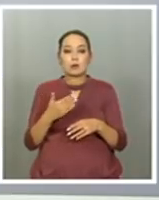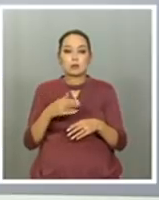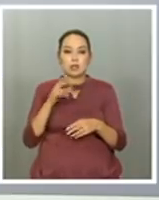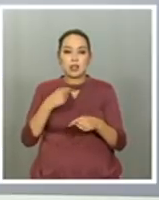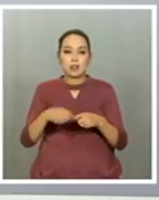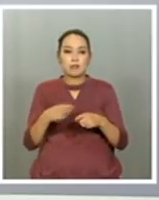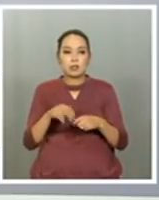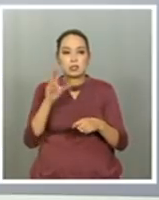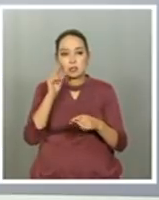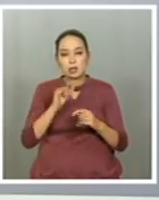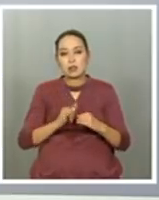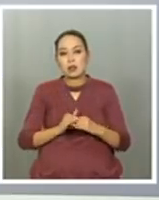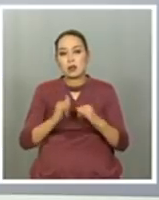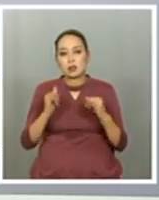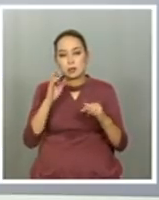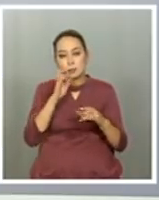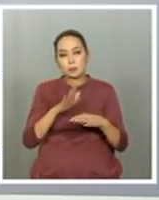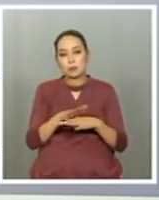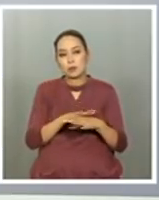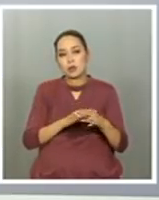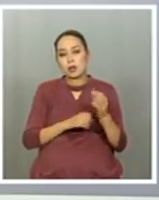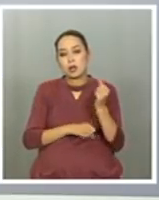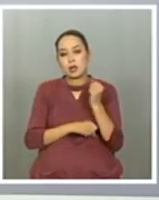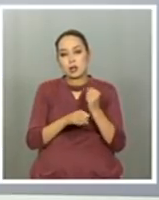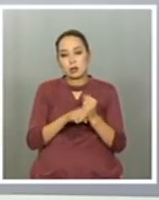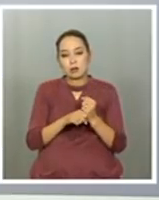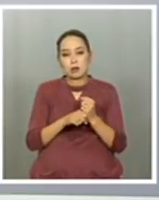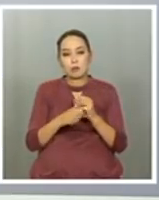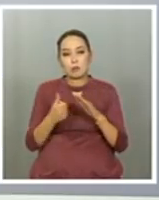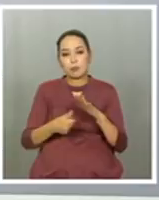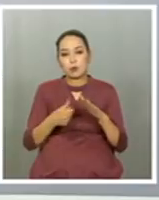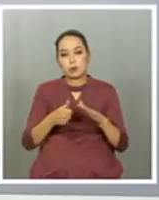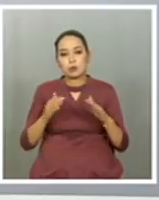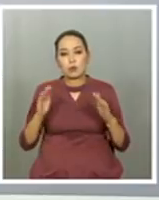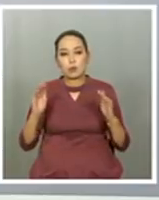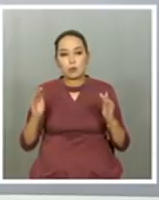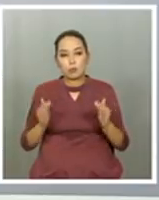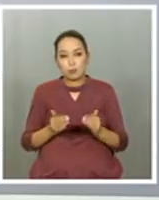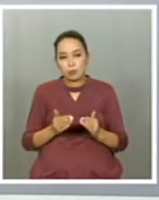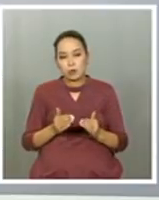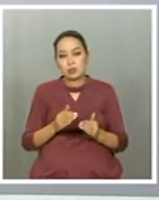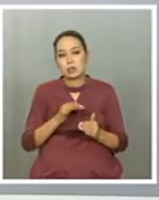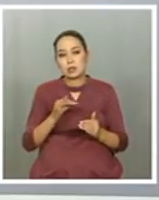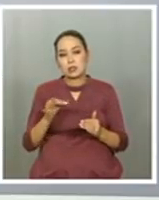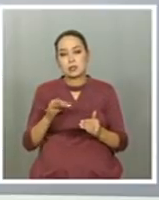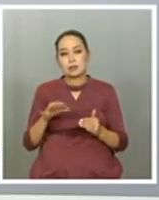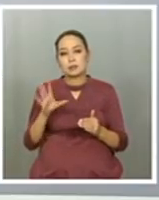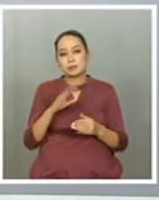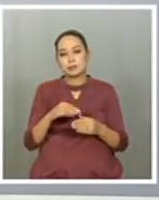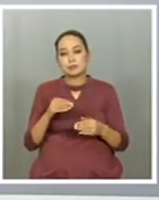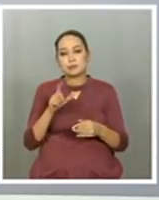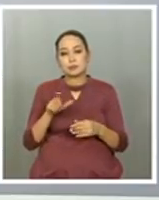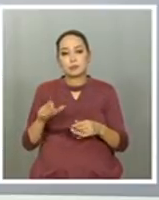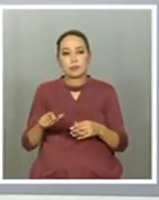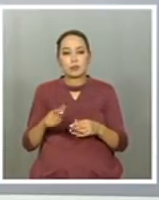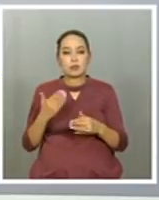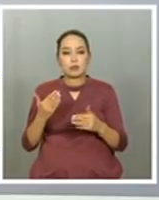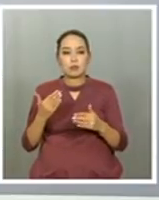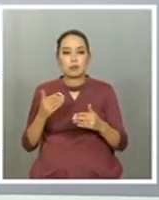бірге мемлекеттегі жұмыссыздық төмендеуі мен яғни инфляция деңгейінің төмендеуі мемлекетте жұмыс